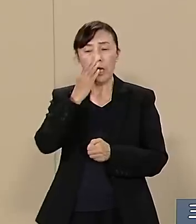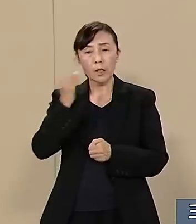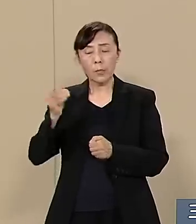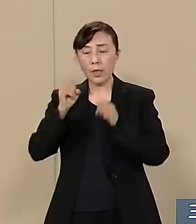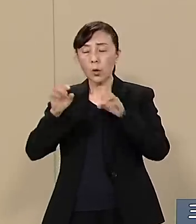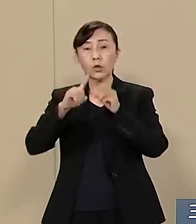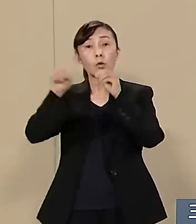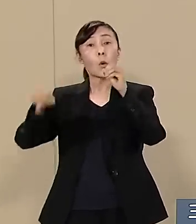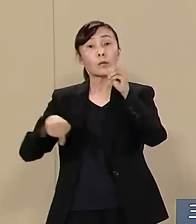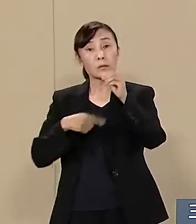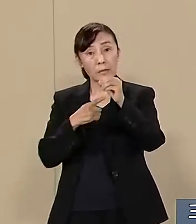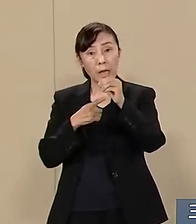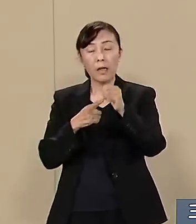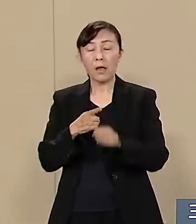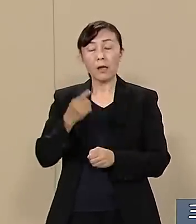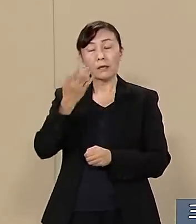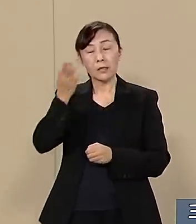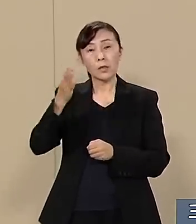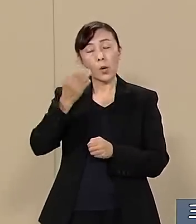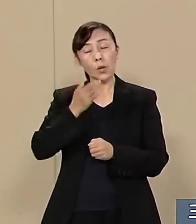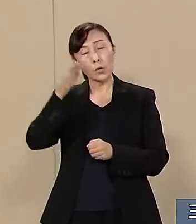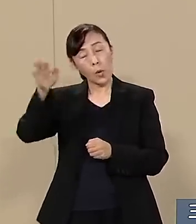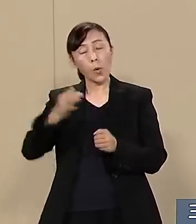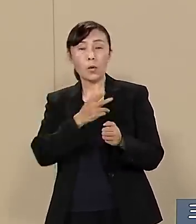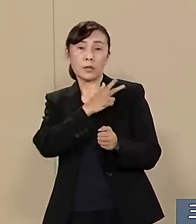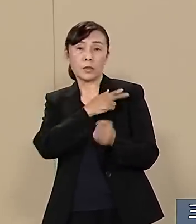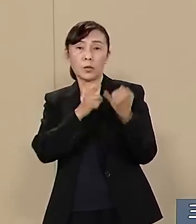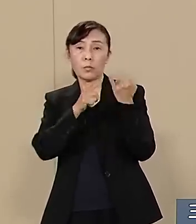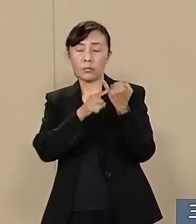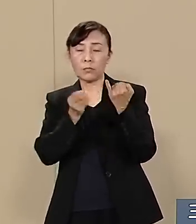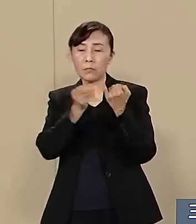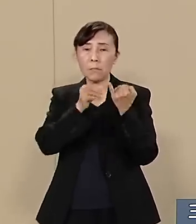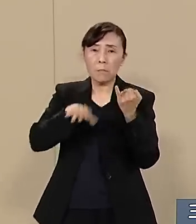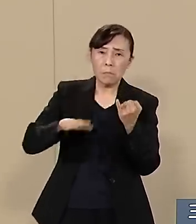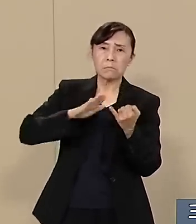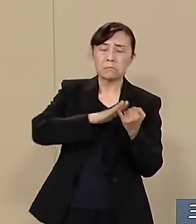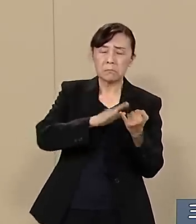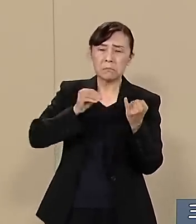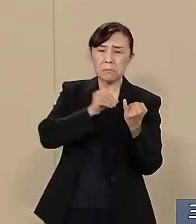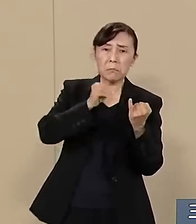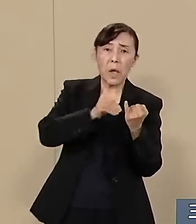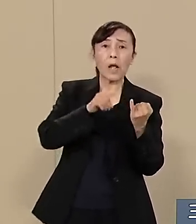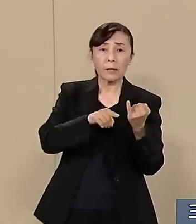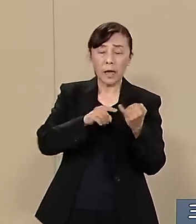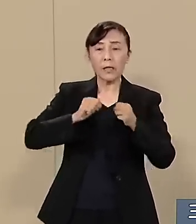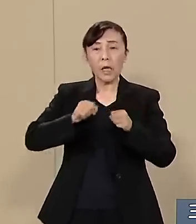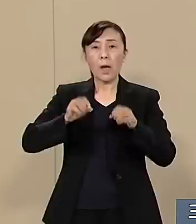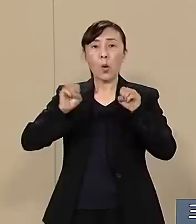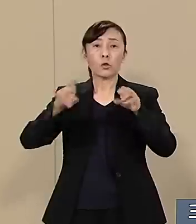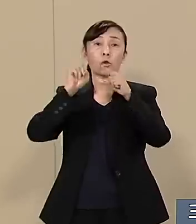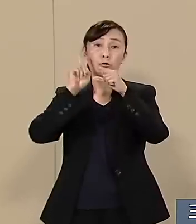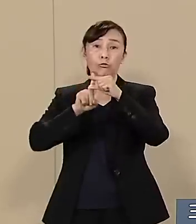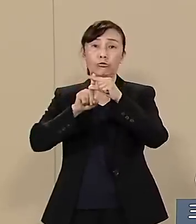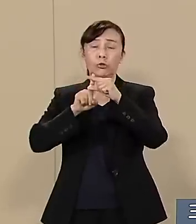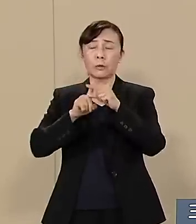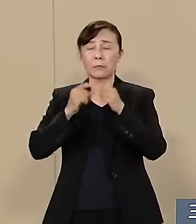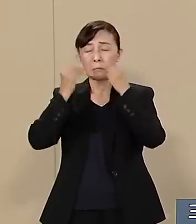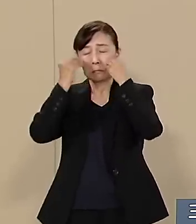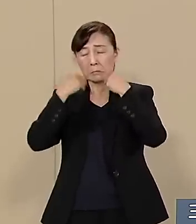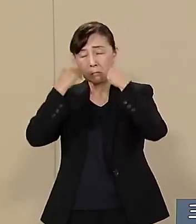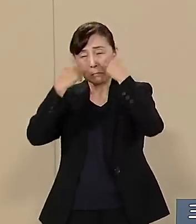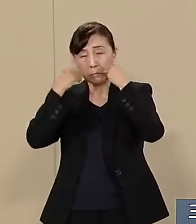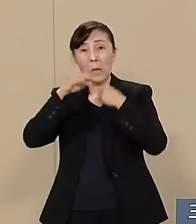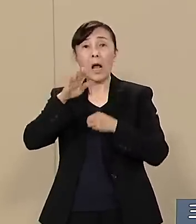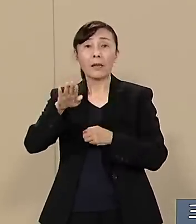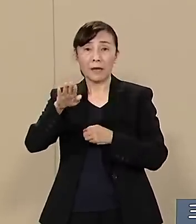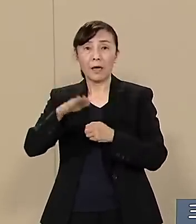放送局でね気象予報士の女性がセクハラパワーらいじめに王手生放送中にメソメソしてしまっ